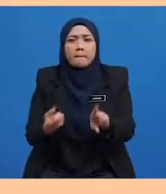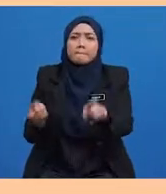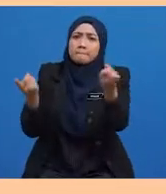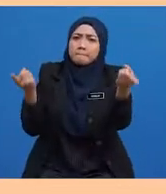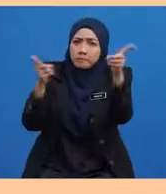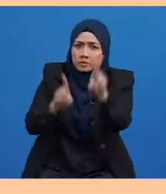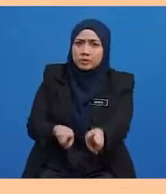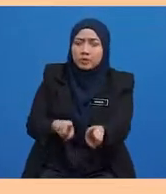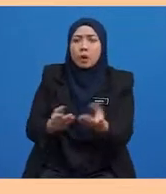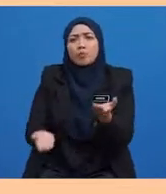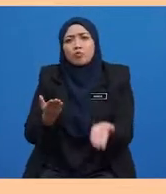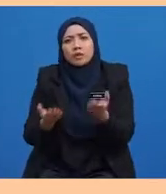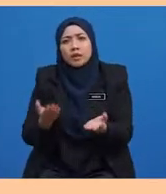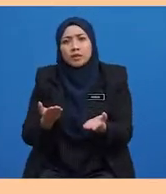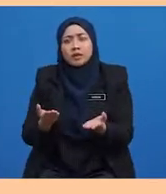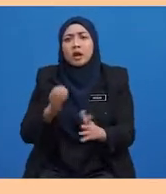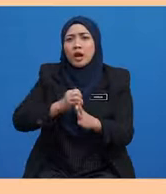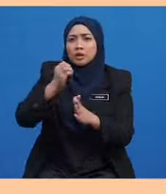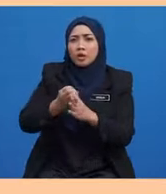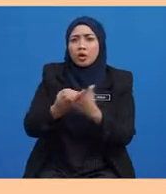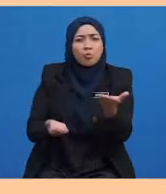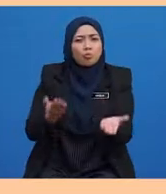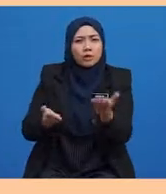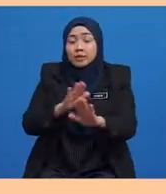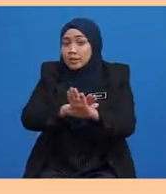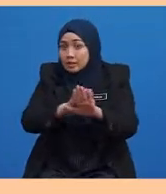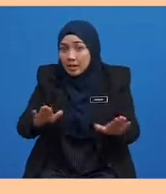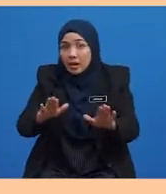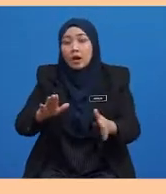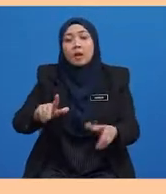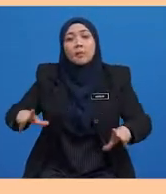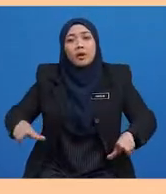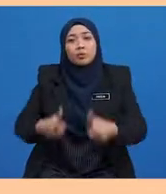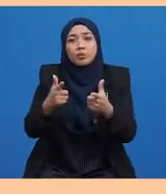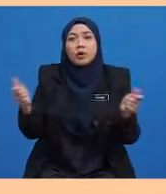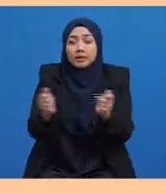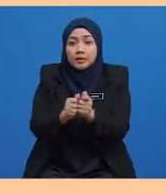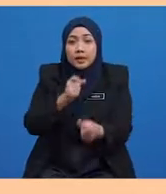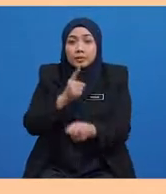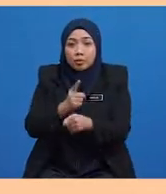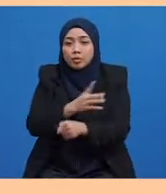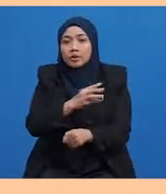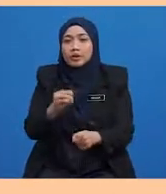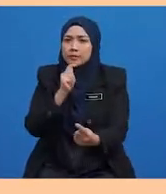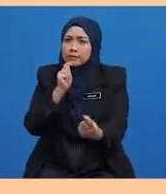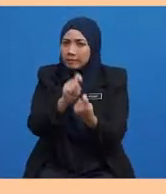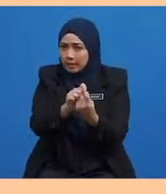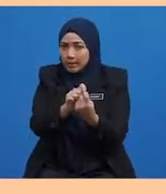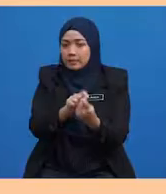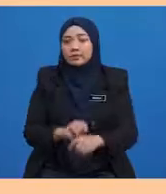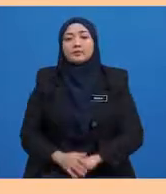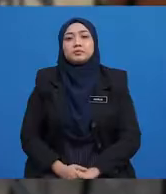mungkin atau mungkin tidak berlaku dengan betul dan tepat.